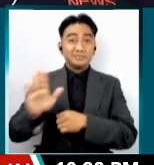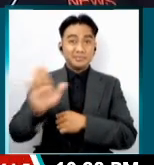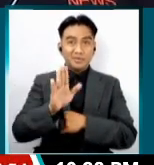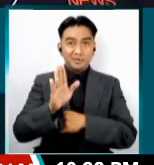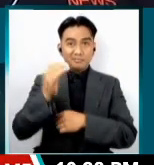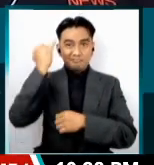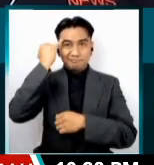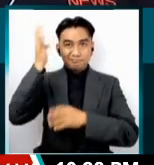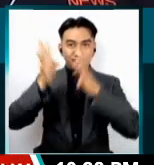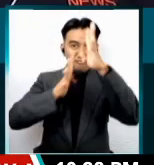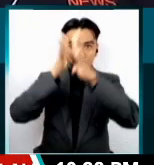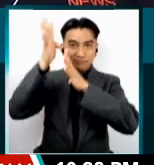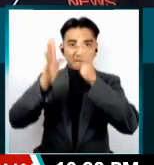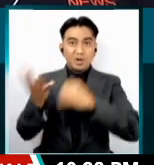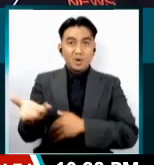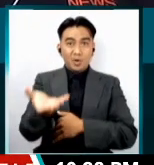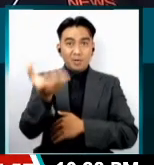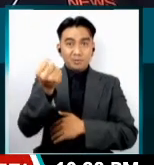na marami silang mga